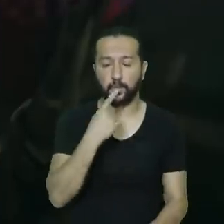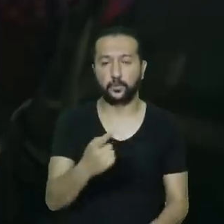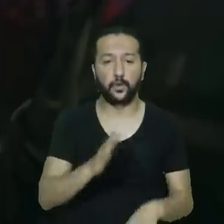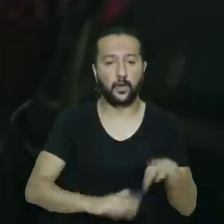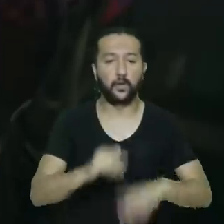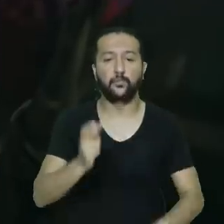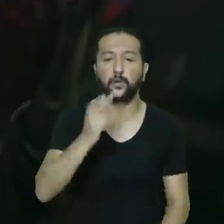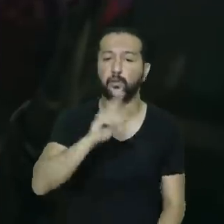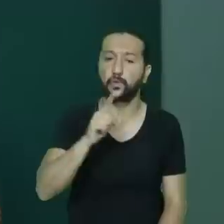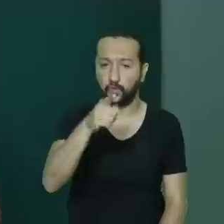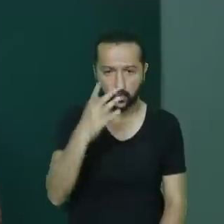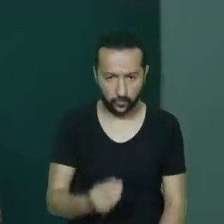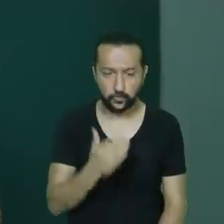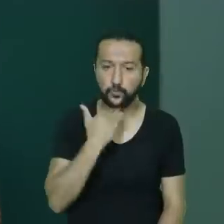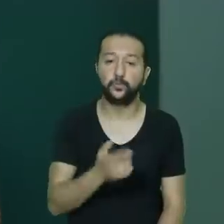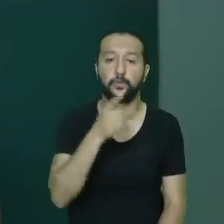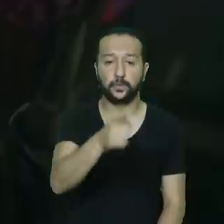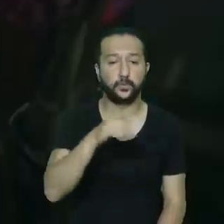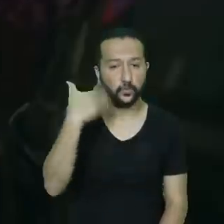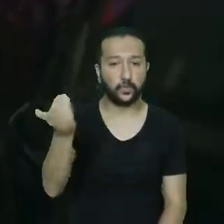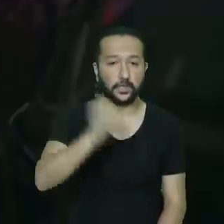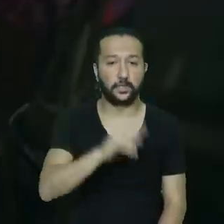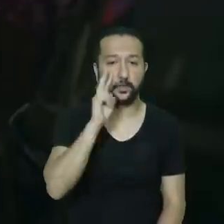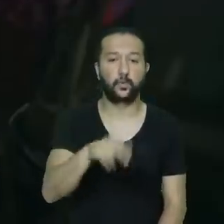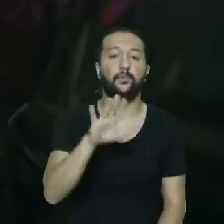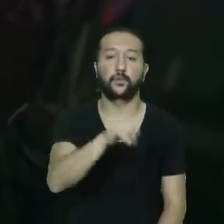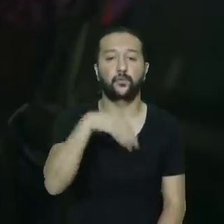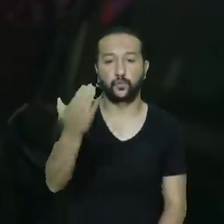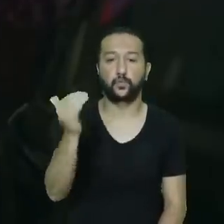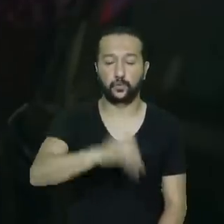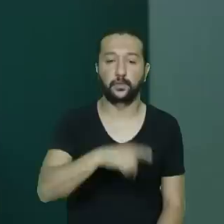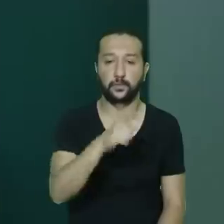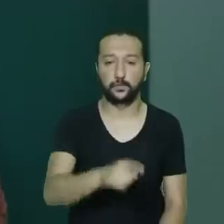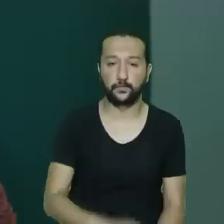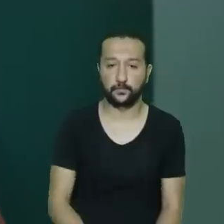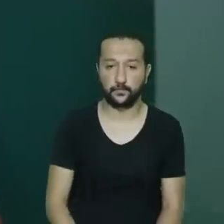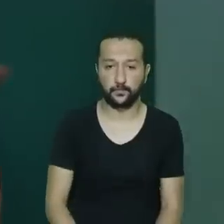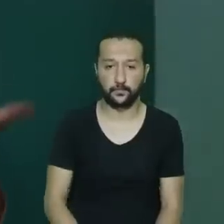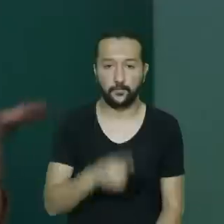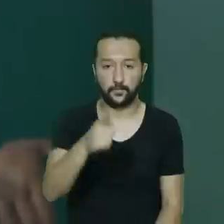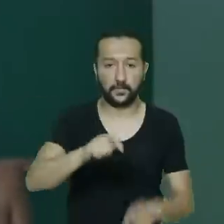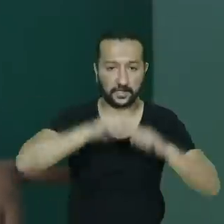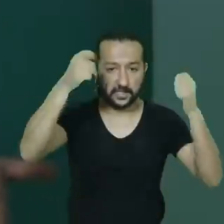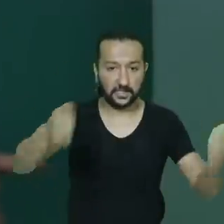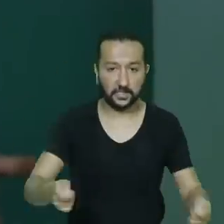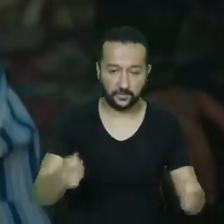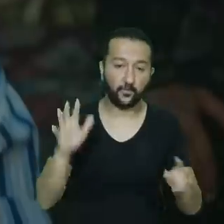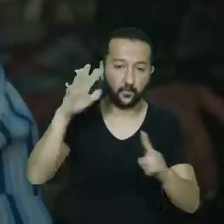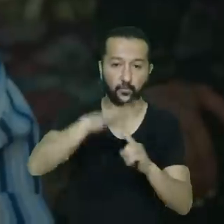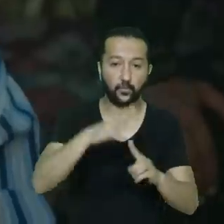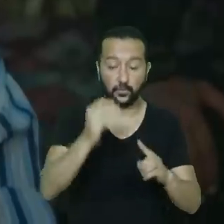ne abartması. Oğlum öyle şey, sen sonradan geldin, görmedin ki. O sonradan geldi. Çarşaf atmışlar